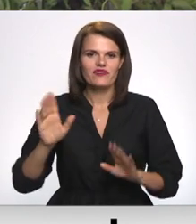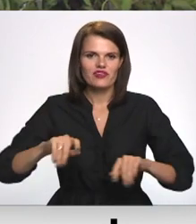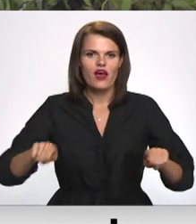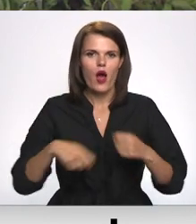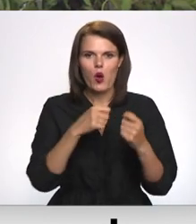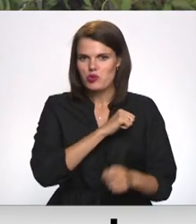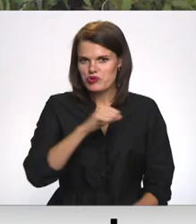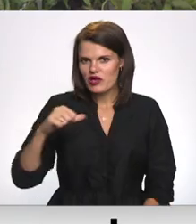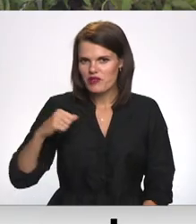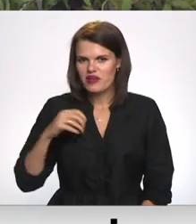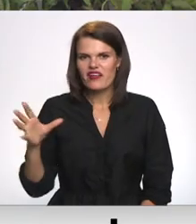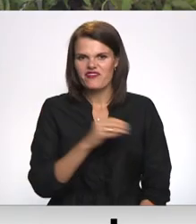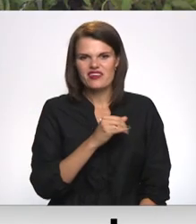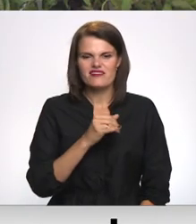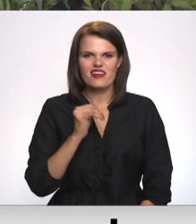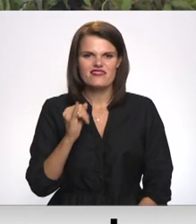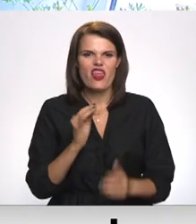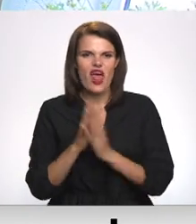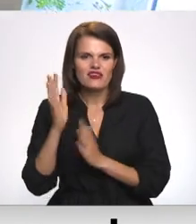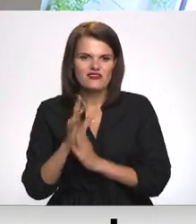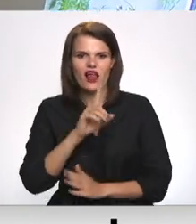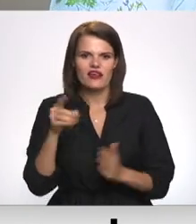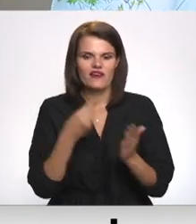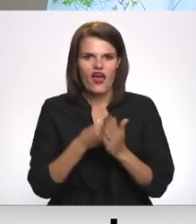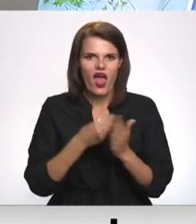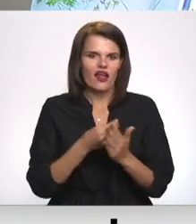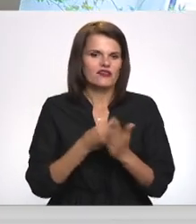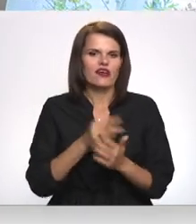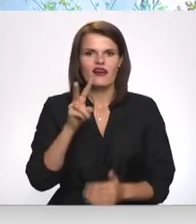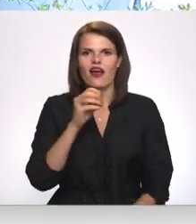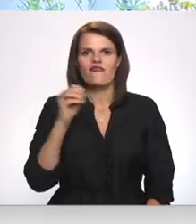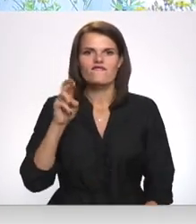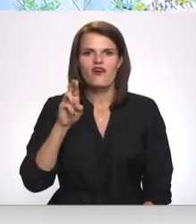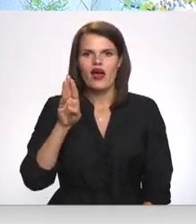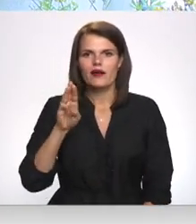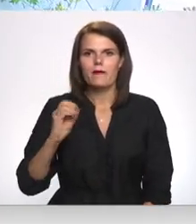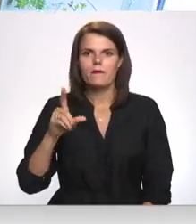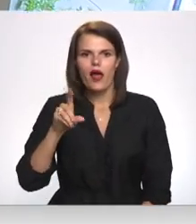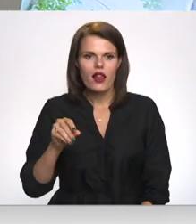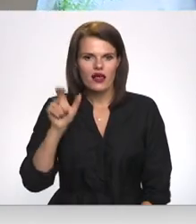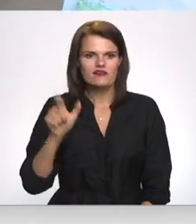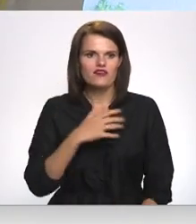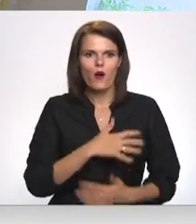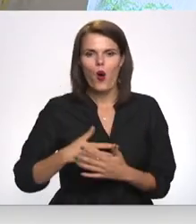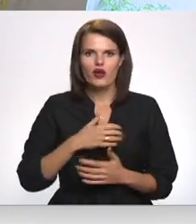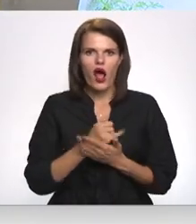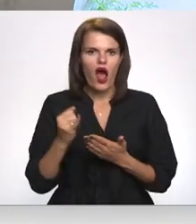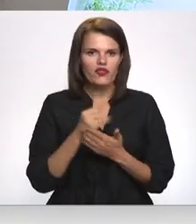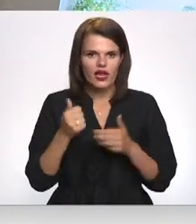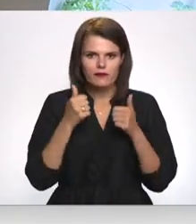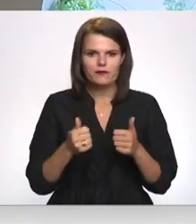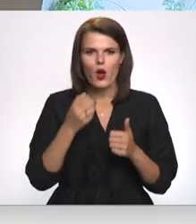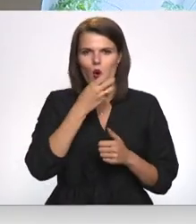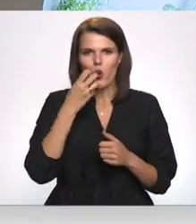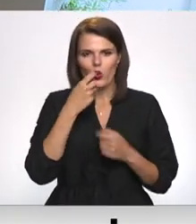pats. Visas nezāles ir vērtīgas zāles. Vērmele priekš cilvēku organismu arī attīrīšanas